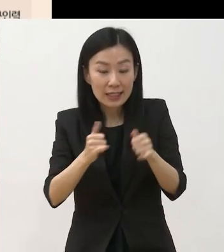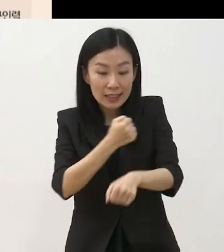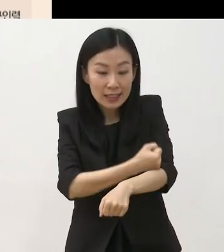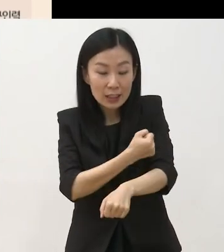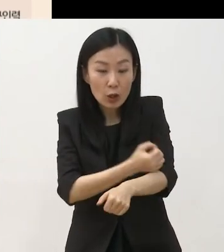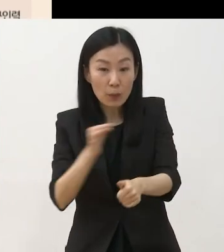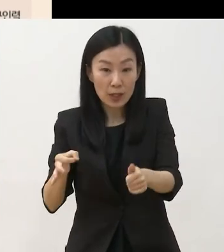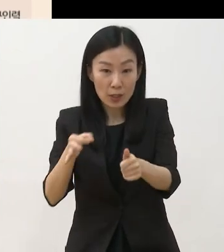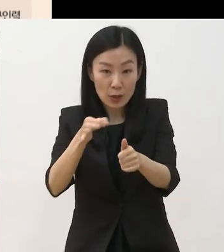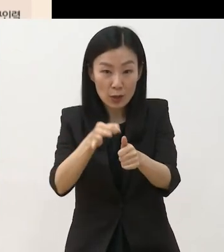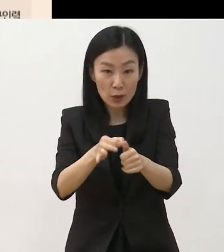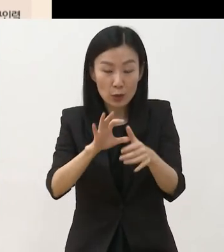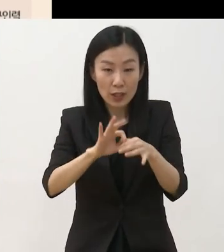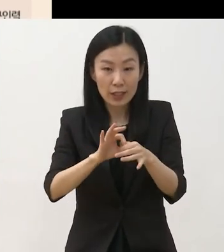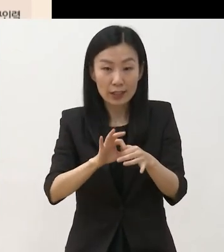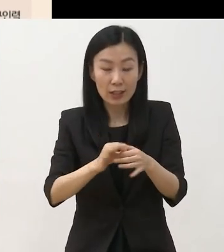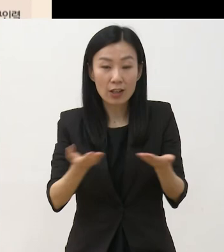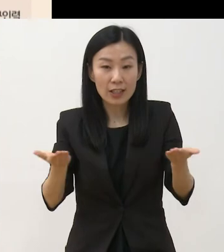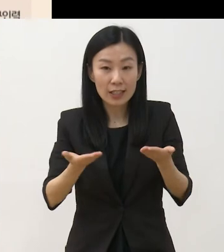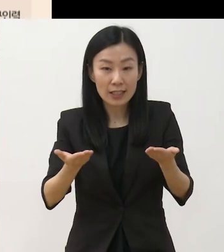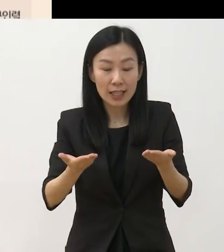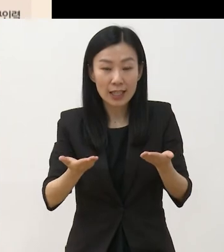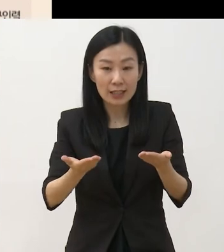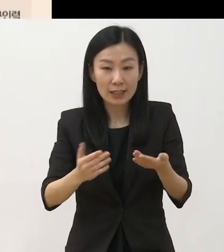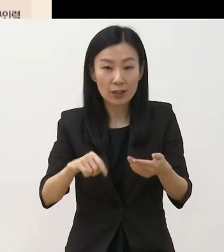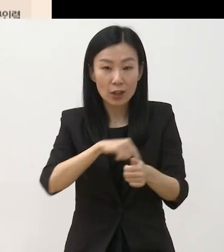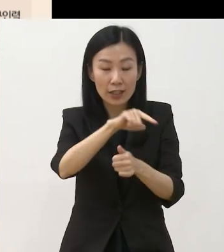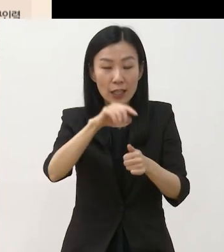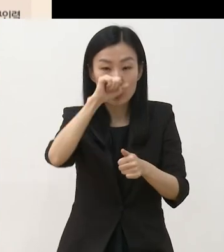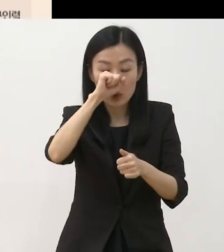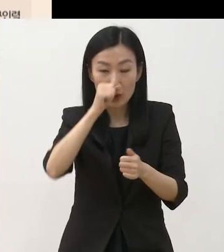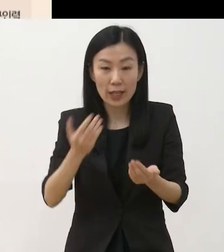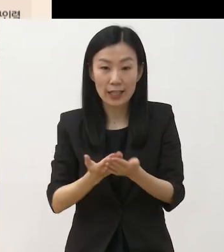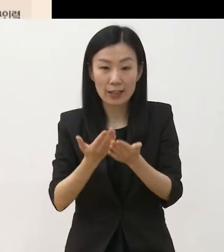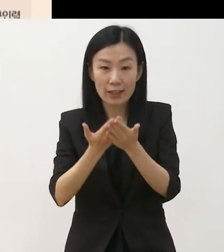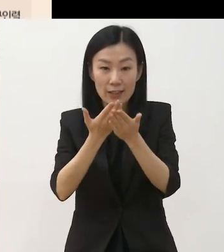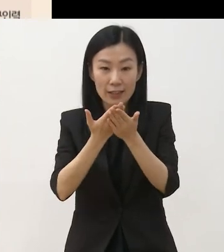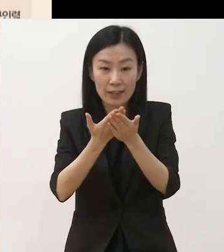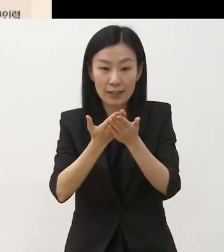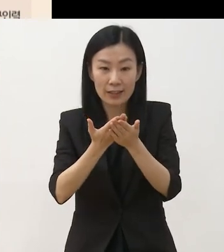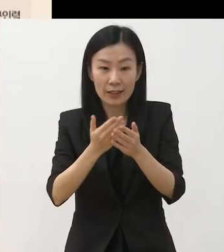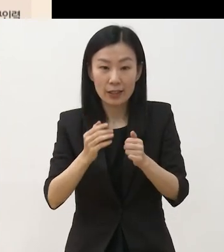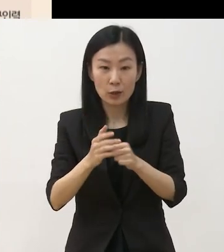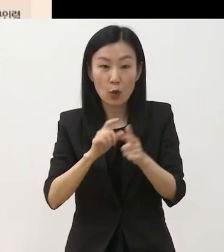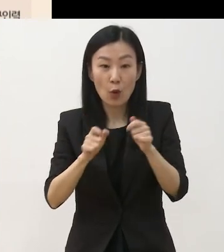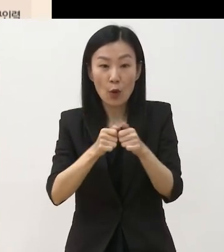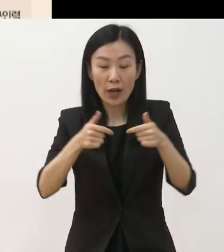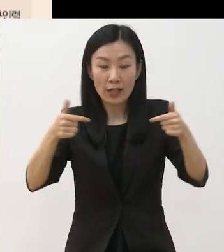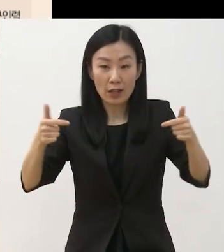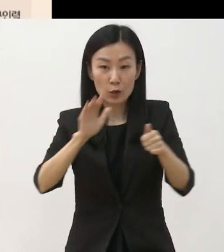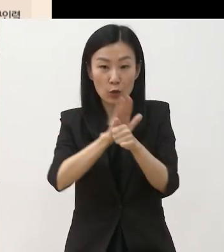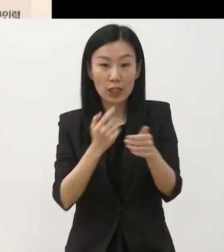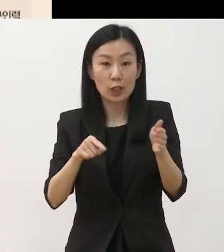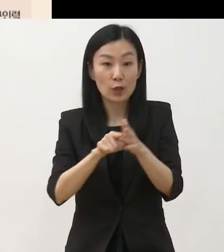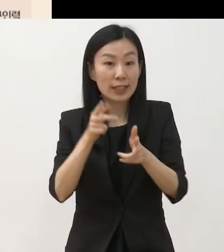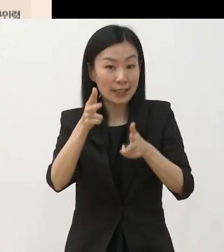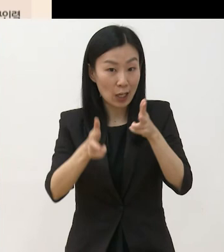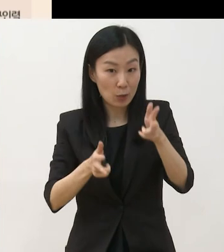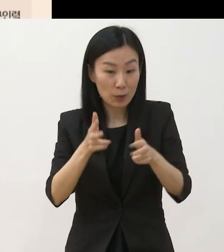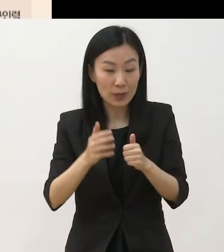예술인의 근로여건 개선과 민간예술단체의 창작 활성화를 도모하고자 하는 그런 사업입니다.